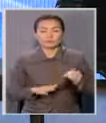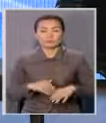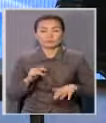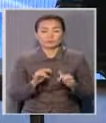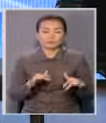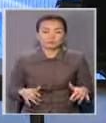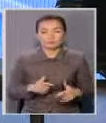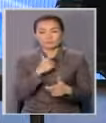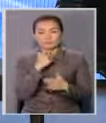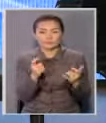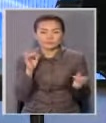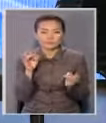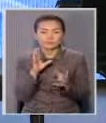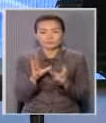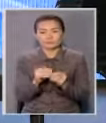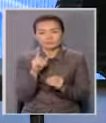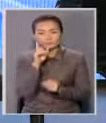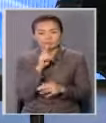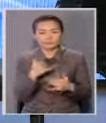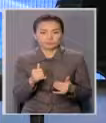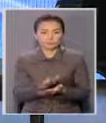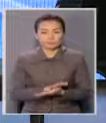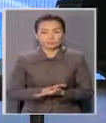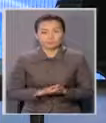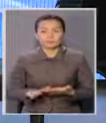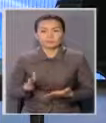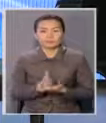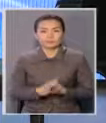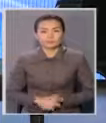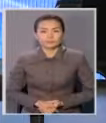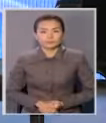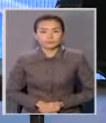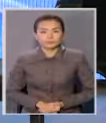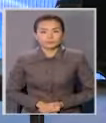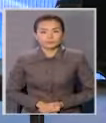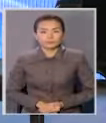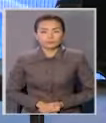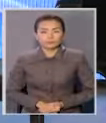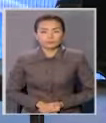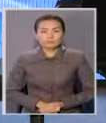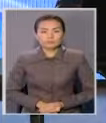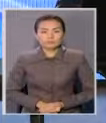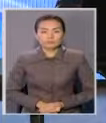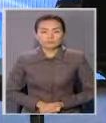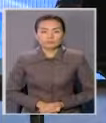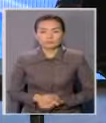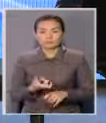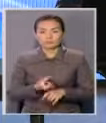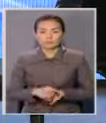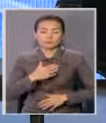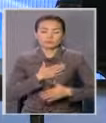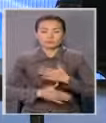пианистер қарап дыбысының сондай ғажайып тазалығын көркем деген асыл дыбыстың шығып тұрғанын біздер байқадық. Біздер өте